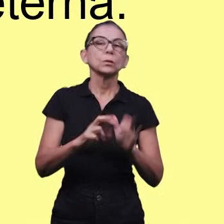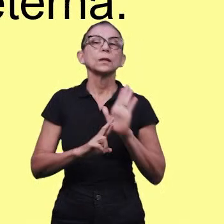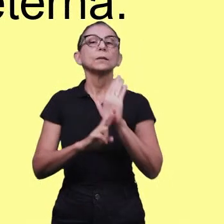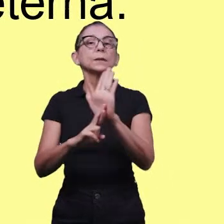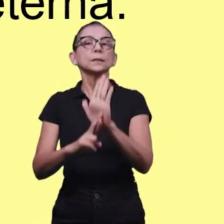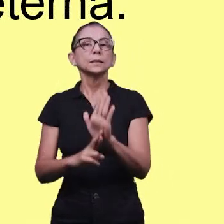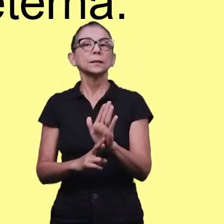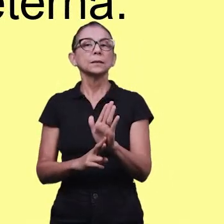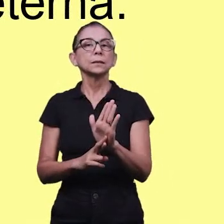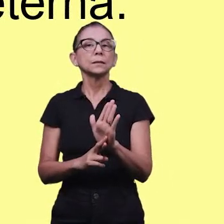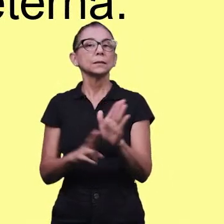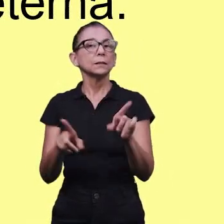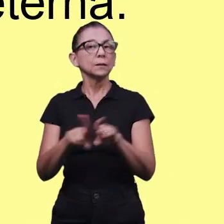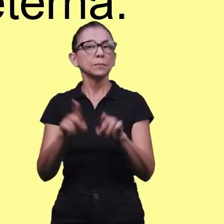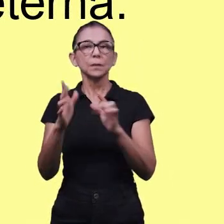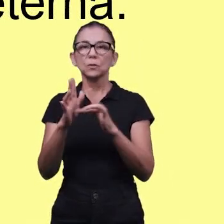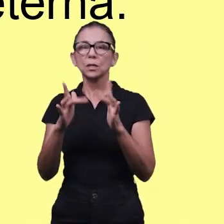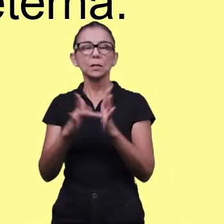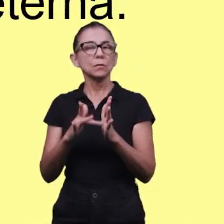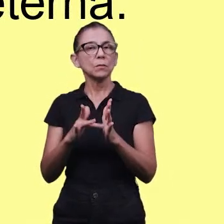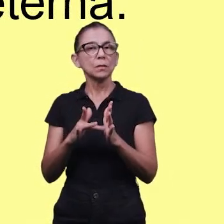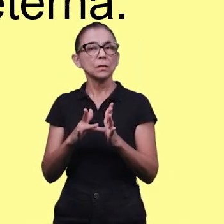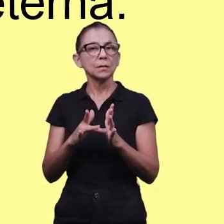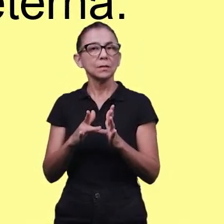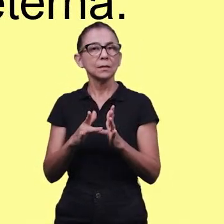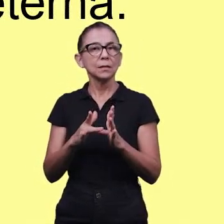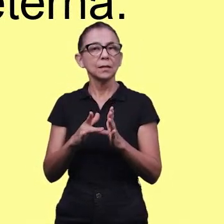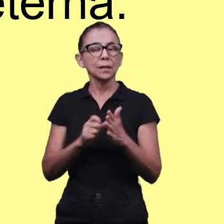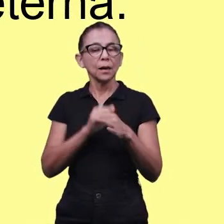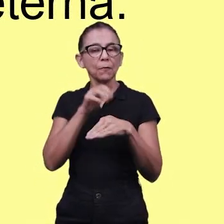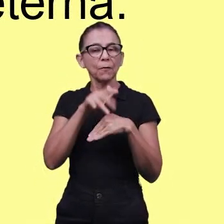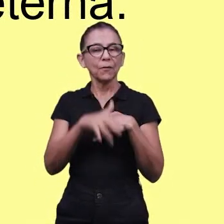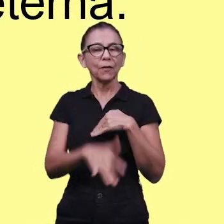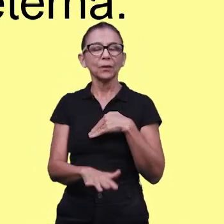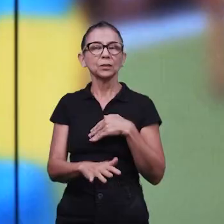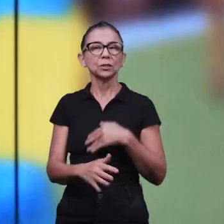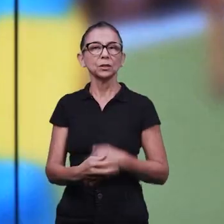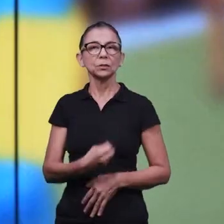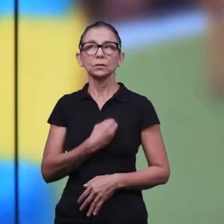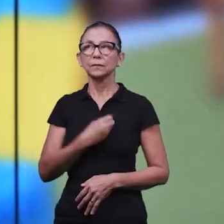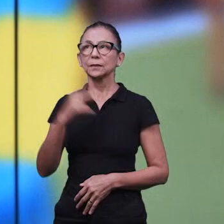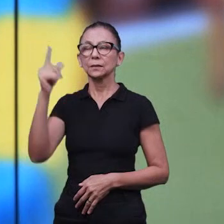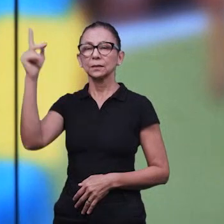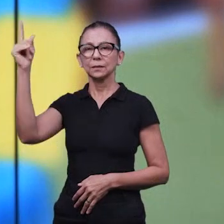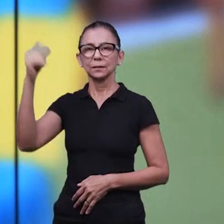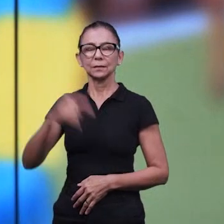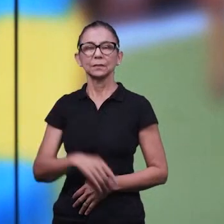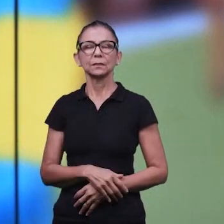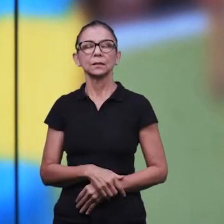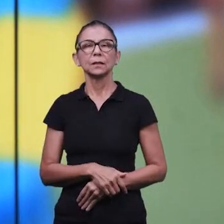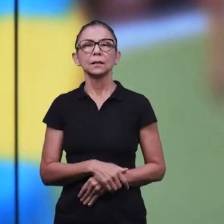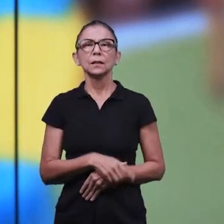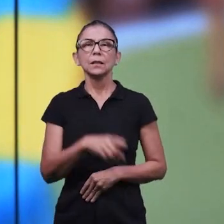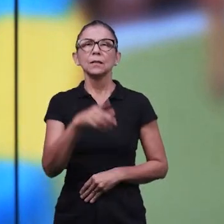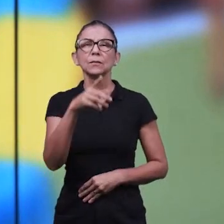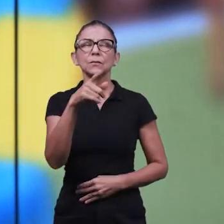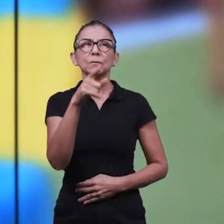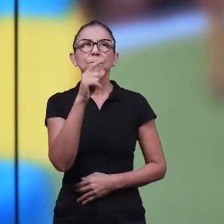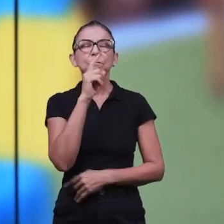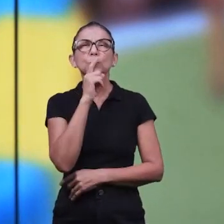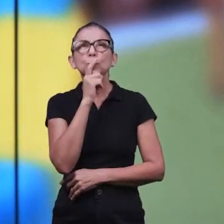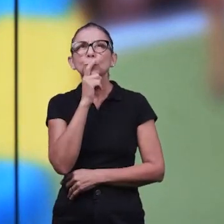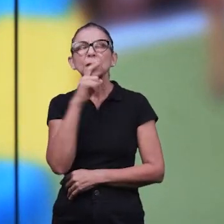aussi Jésus, la source d'eau vive. Jésus est la source d'eau vivante. Si vous vous